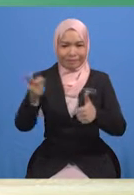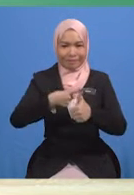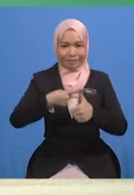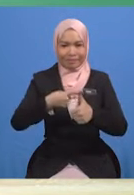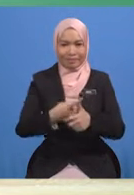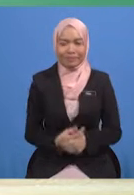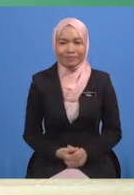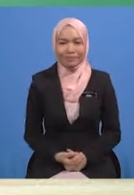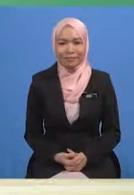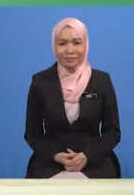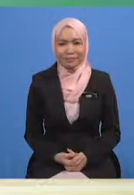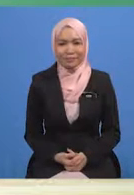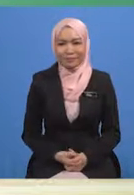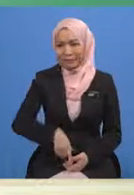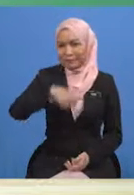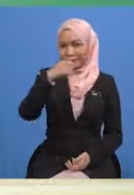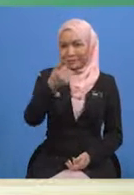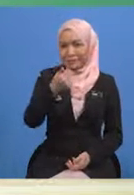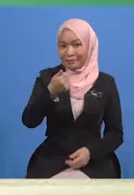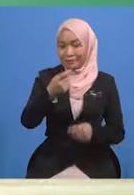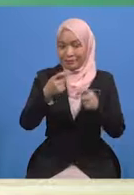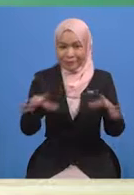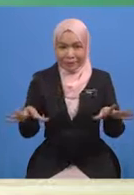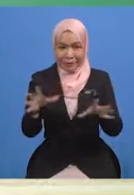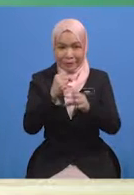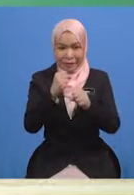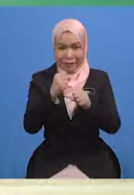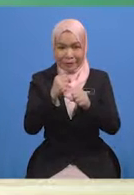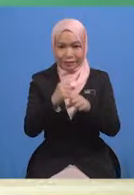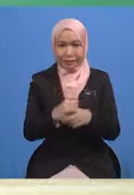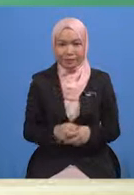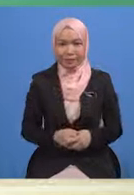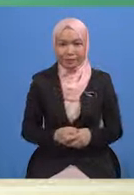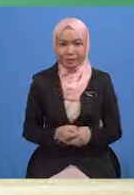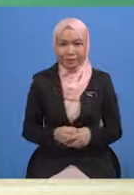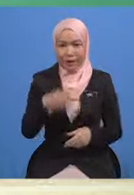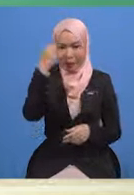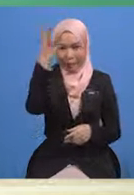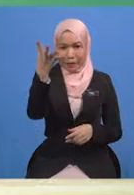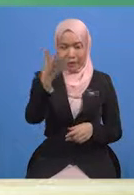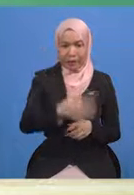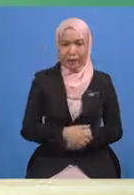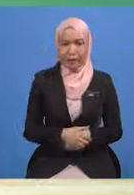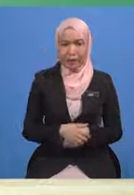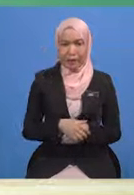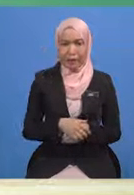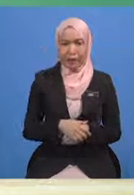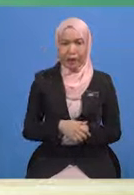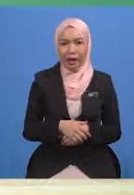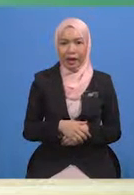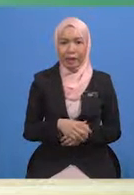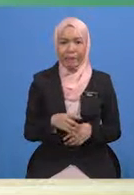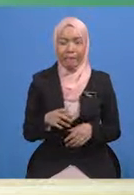Pertama, kamu telah dapat menyatakan